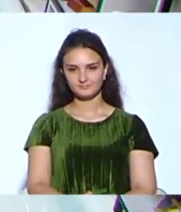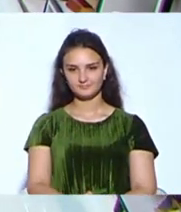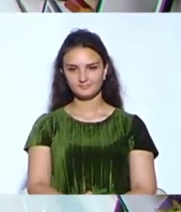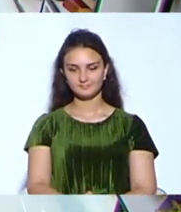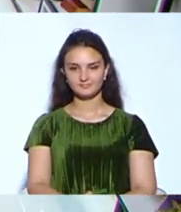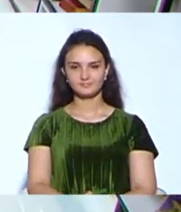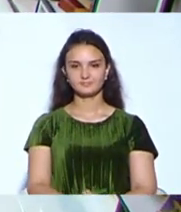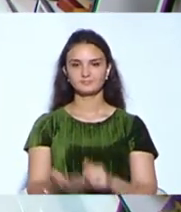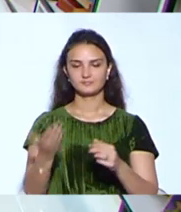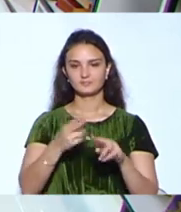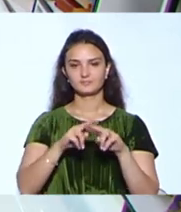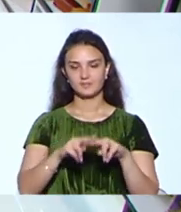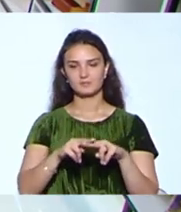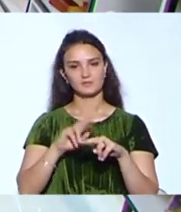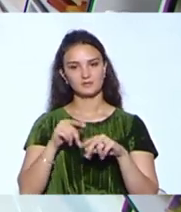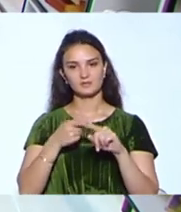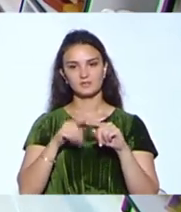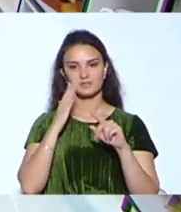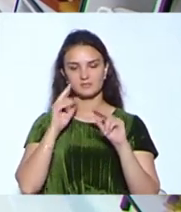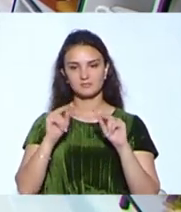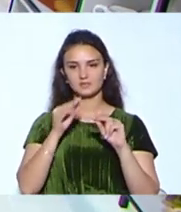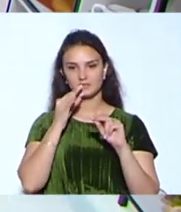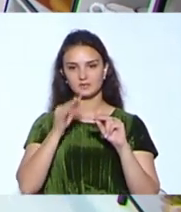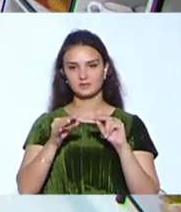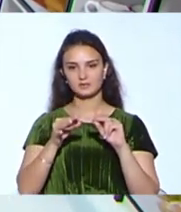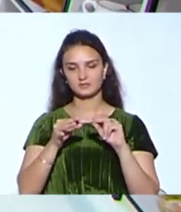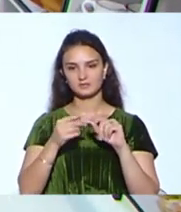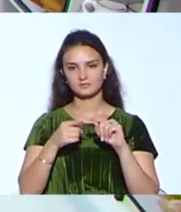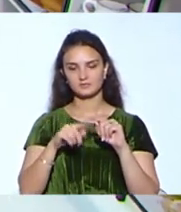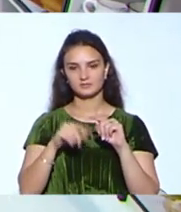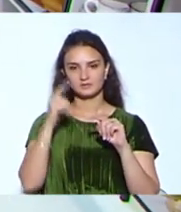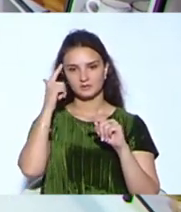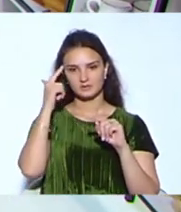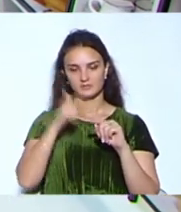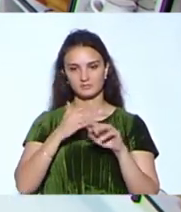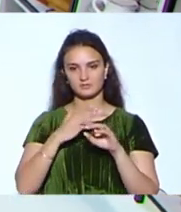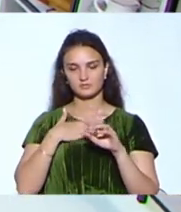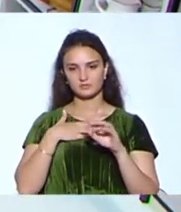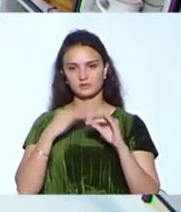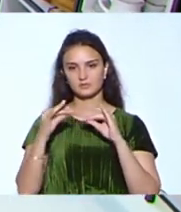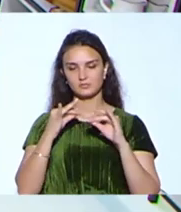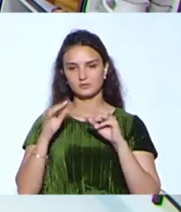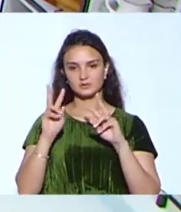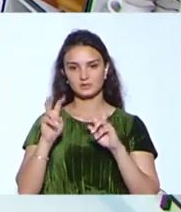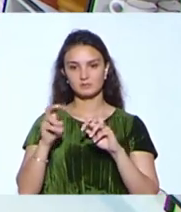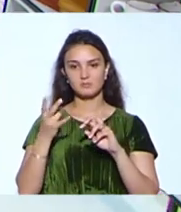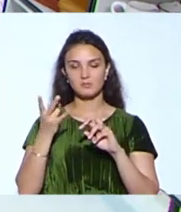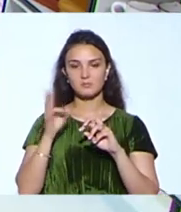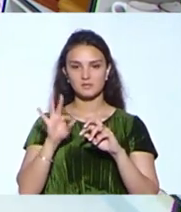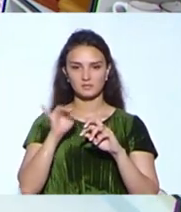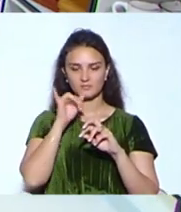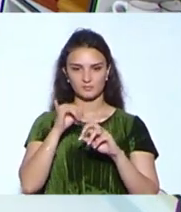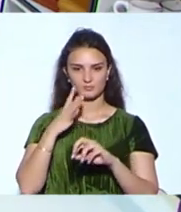დილამშვიდობის დაბრძანდით და სიმართლე გითხრათ, განათლება არის ჩვენი საუბრის ძირითადი თემა, მაგრამ